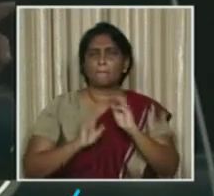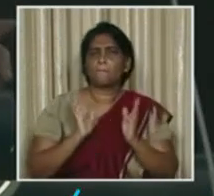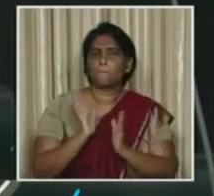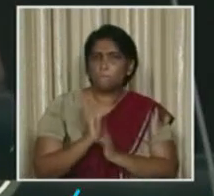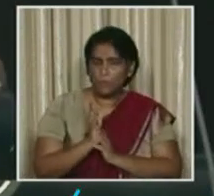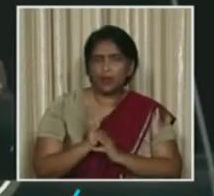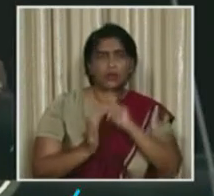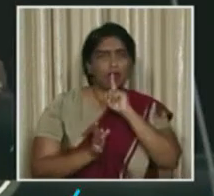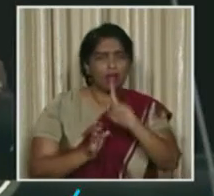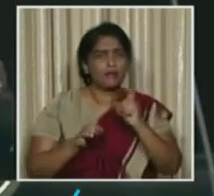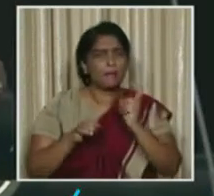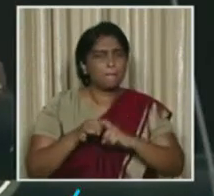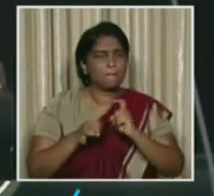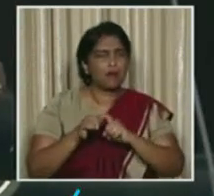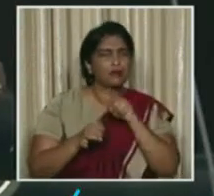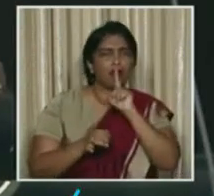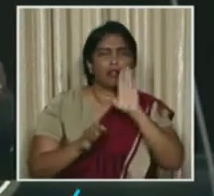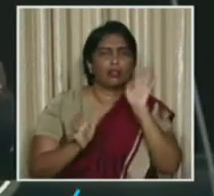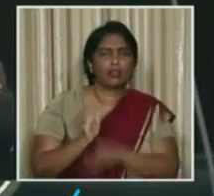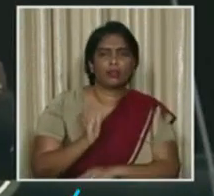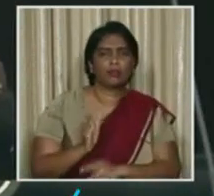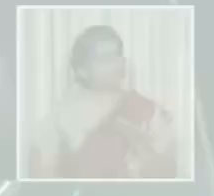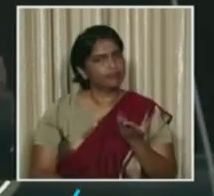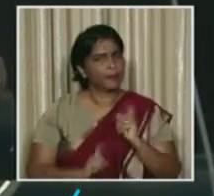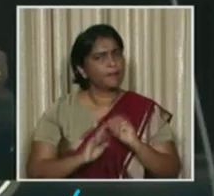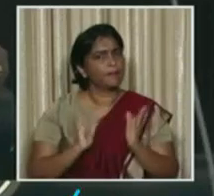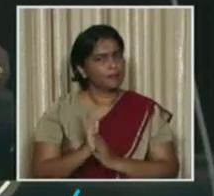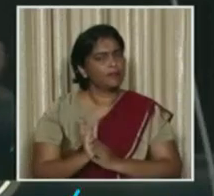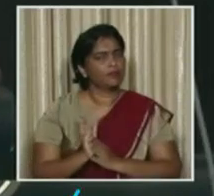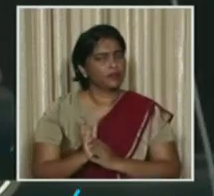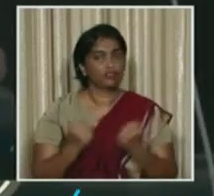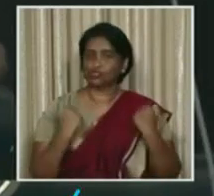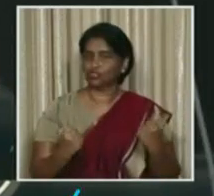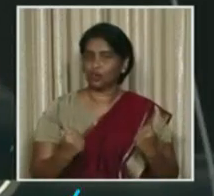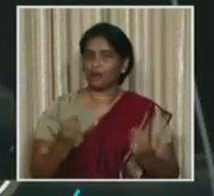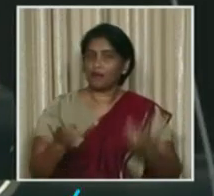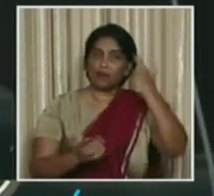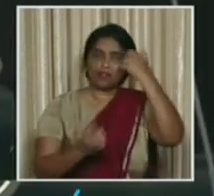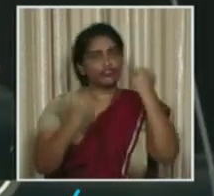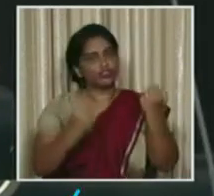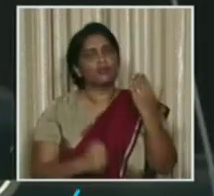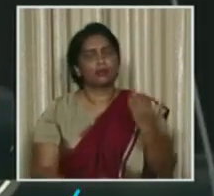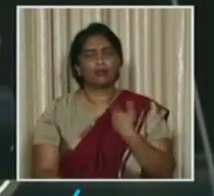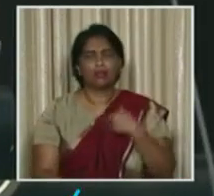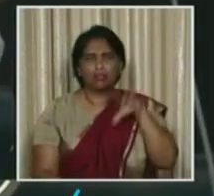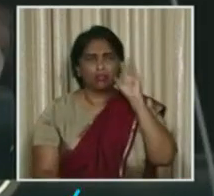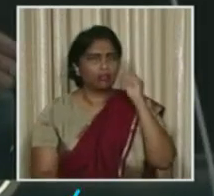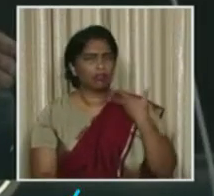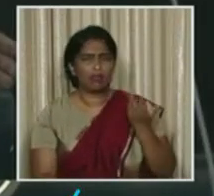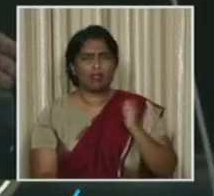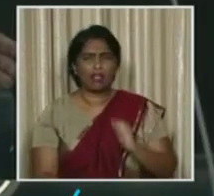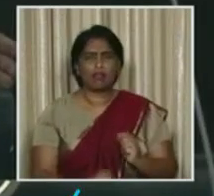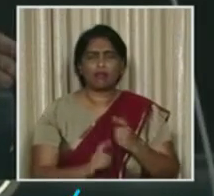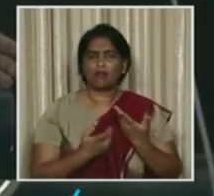අගමැතිතුමාගෙන් අහන ප්‍රශ්න කියන වටේ අතරලා දාලා තියෙන්නේ? ඒක අපි දෙපැත්තම මන්ත්‍රීවරුන්ට වැදගත්. ඔබතුමාට කායික ශක්තියක් තියෙනවා මානසික ශක්තියක් තියෙනවා. මට තේරෙන්නේ නැහැ ඇයි